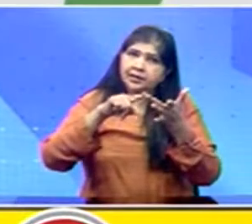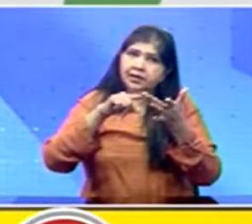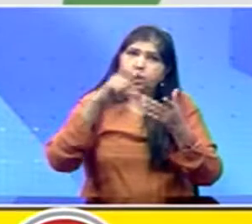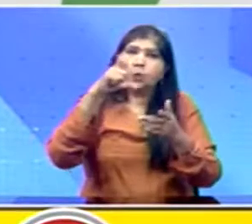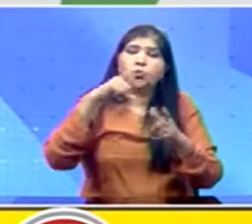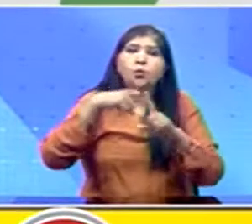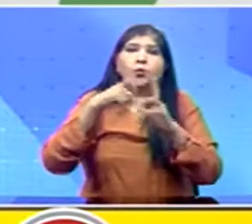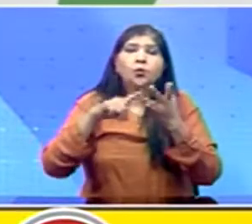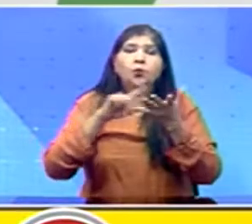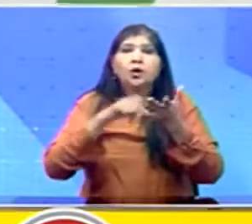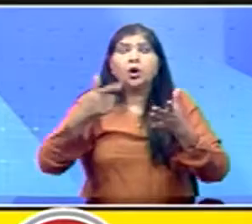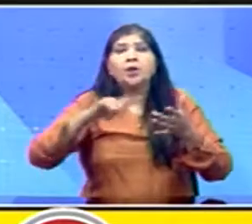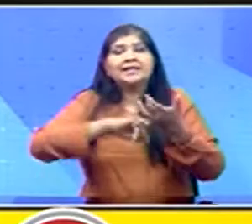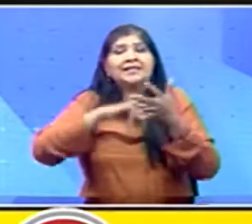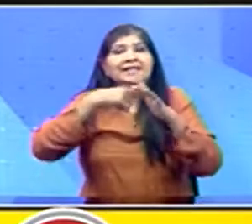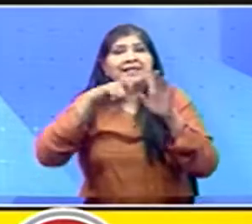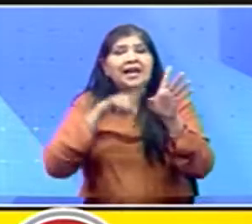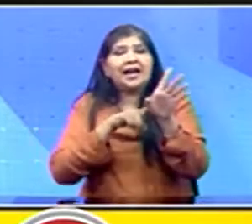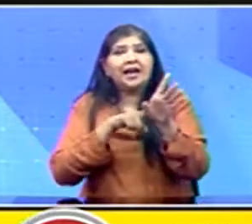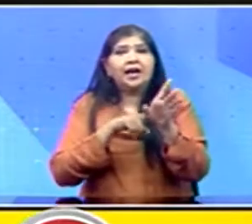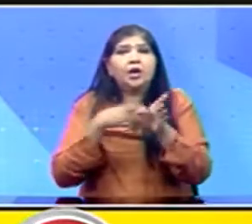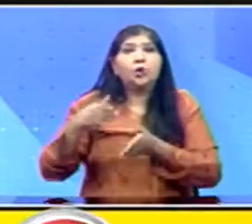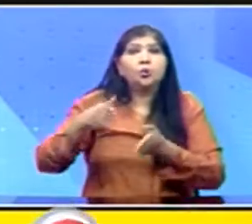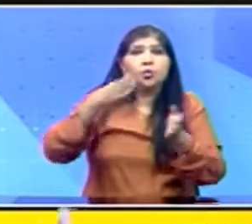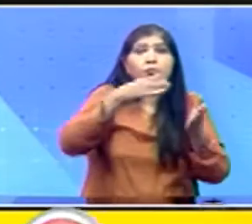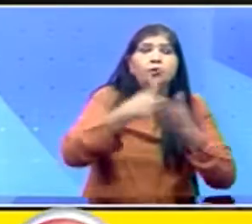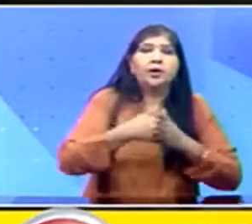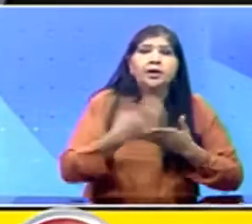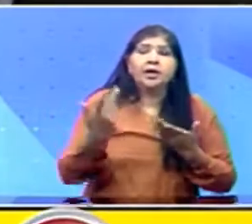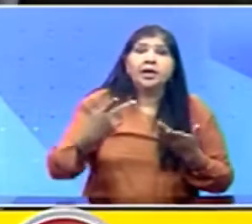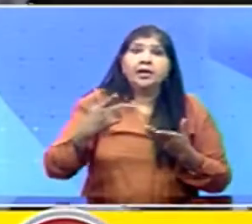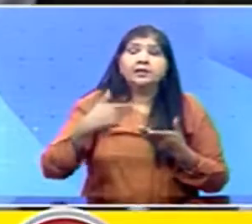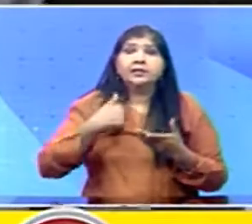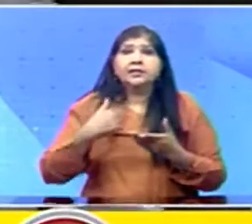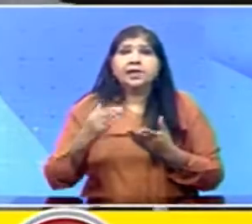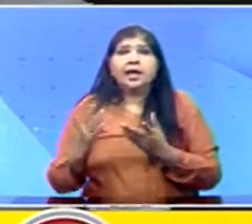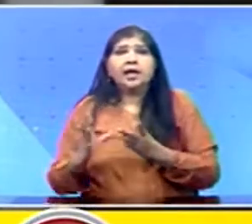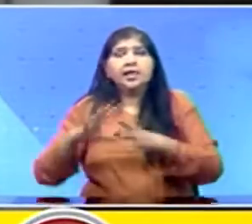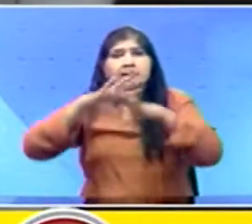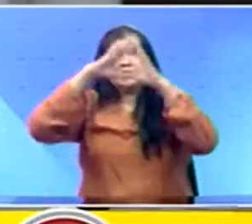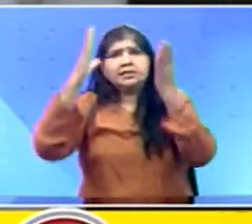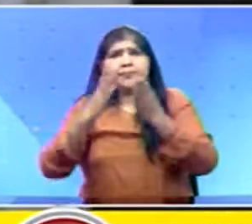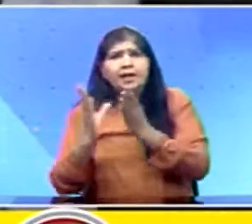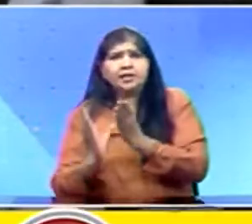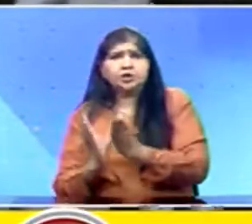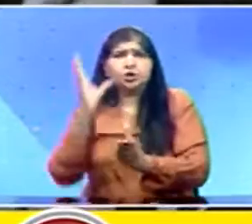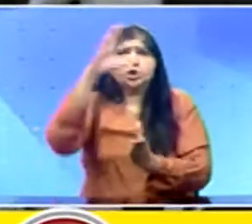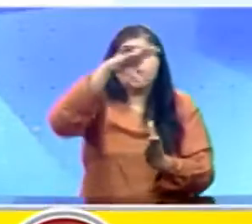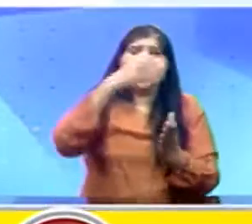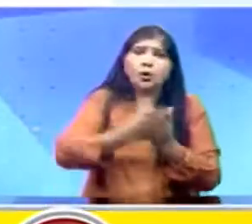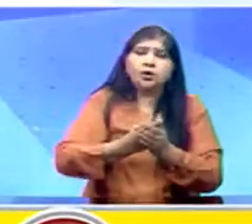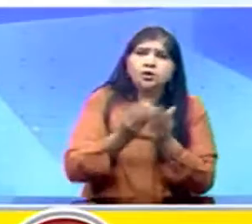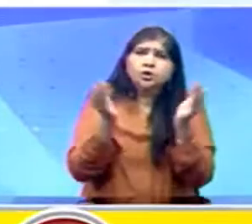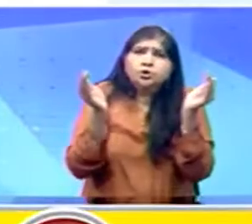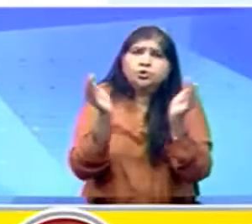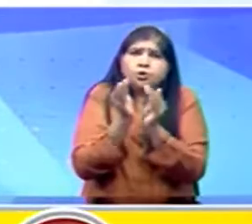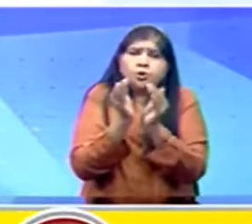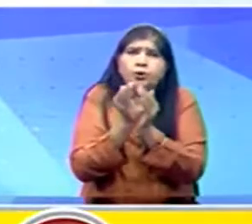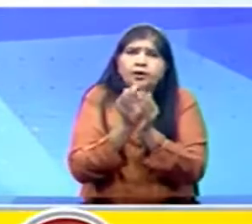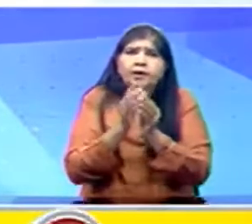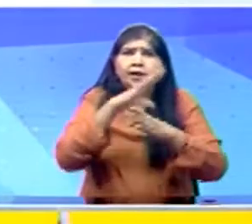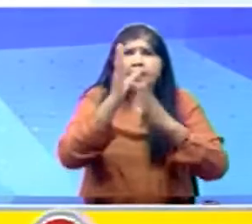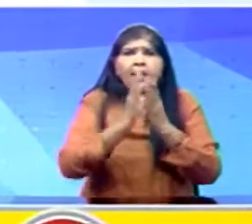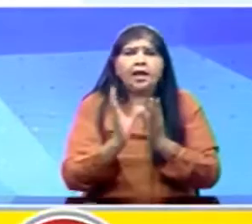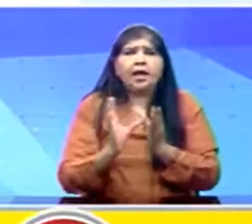ये स्टार्टप ऐसे लाँच वेहिकल विक्सित कर रही हैं जो अंतरीक्ष में छोटे पेलोर्स